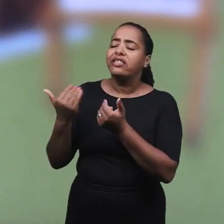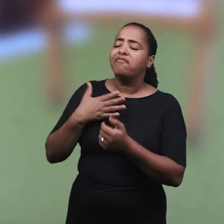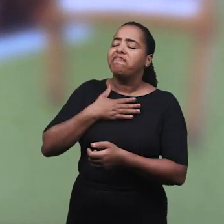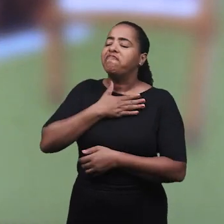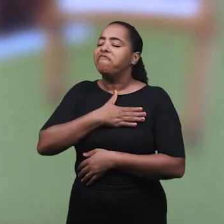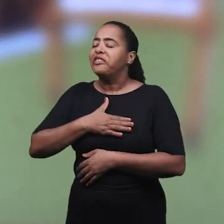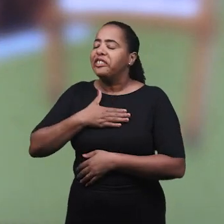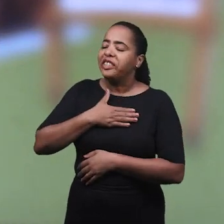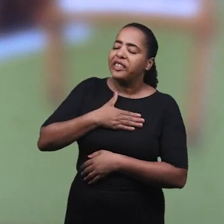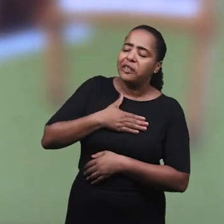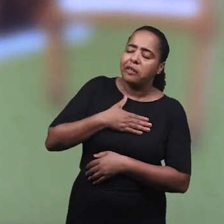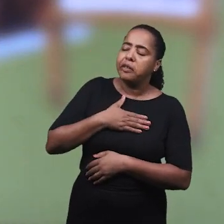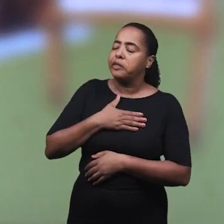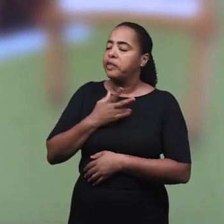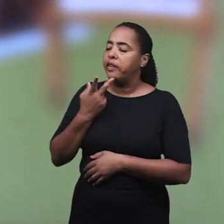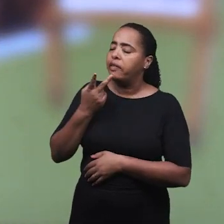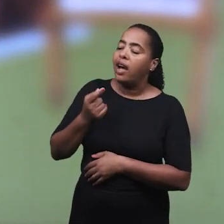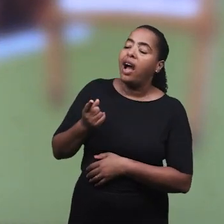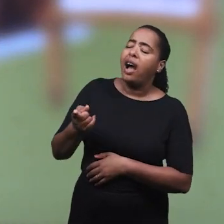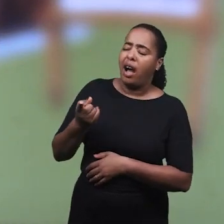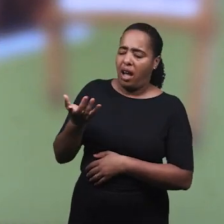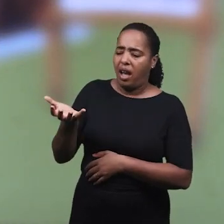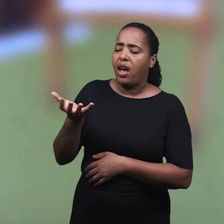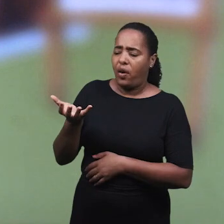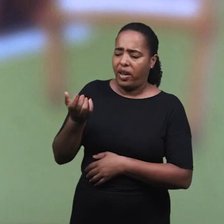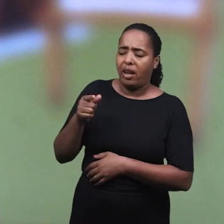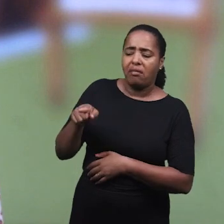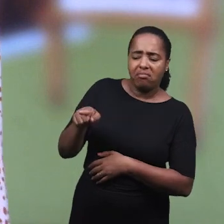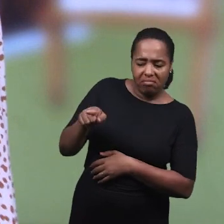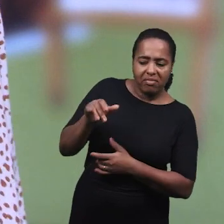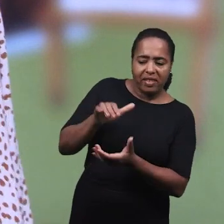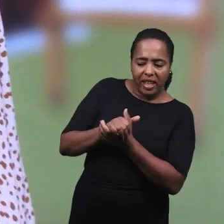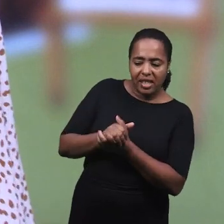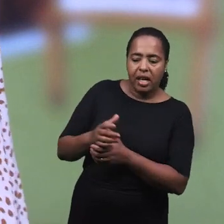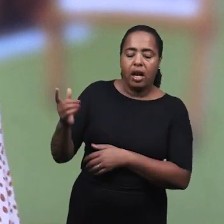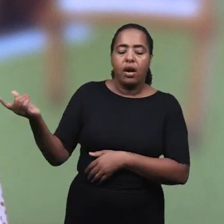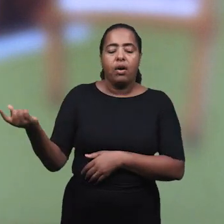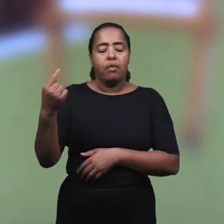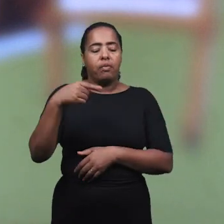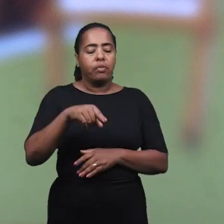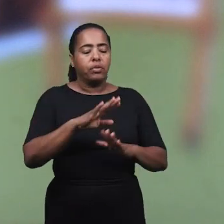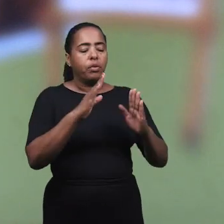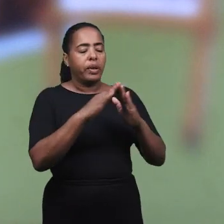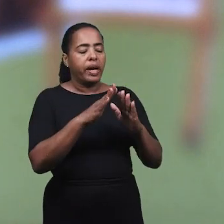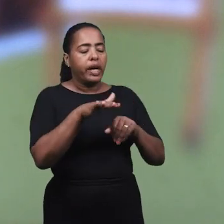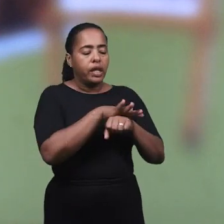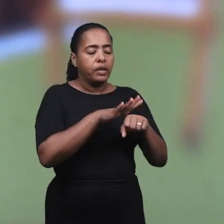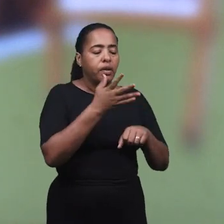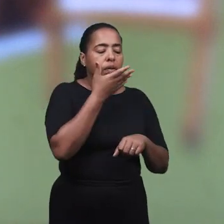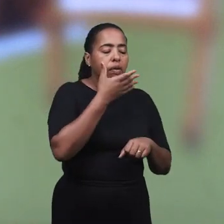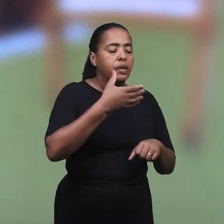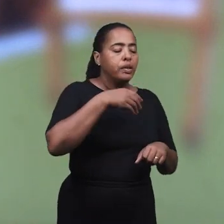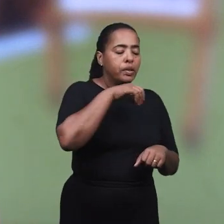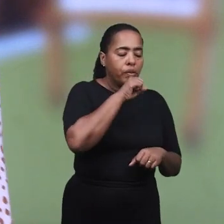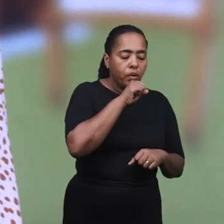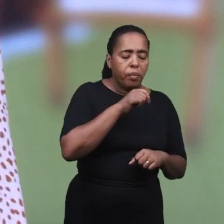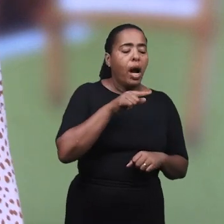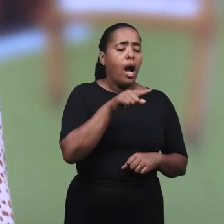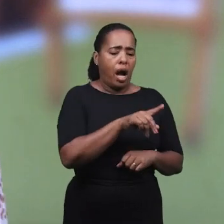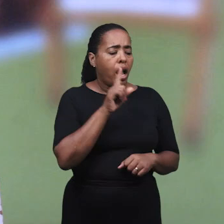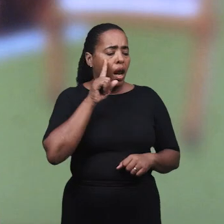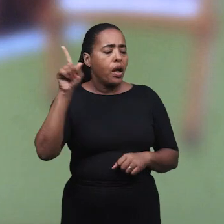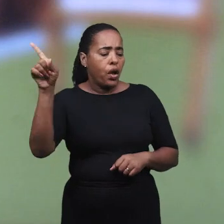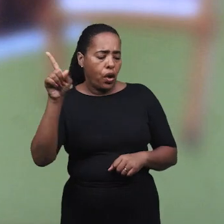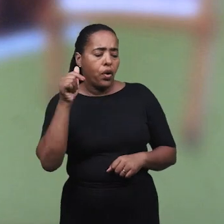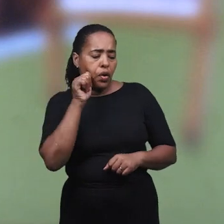Dans une ville, il a trouvé une fille, ça plu, et il a dit, je veux me marier avec cette